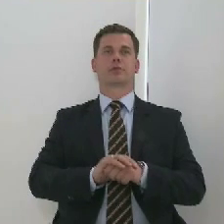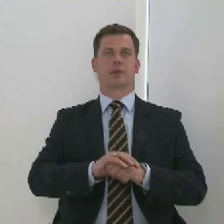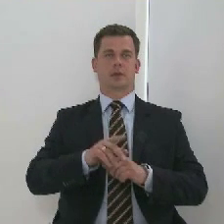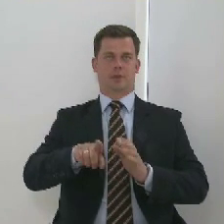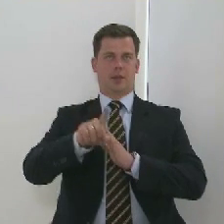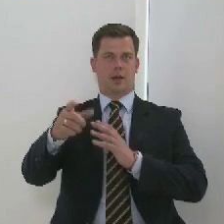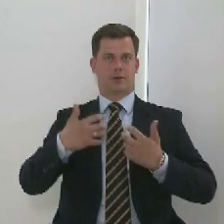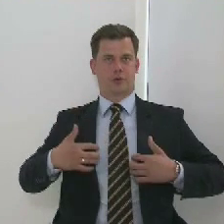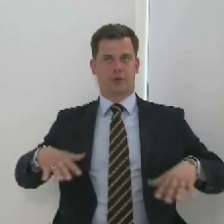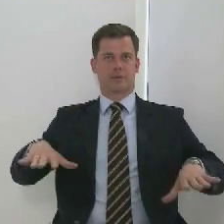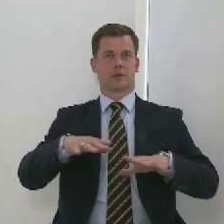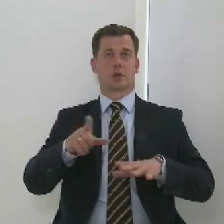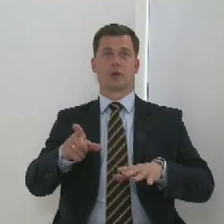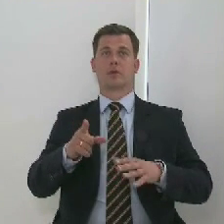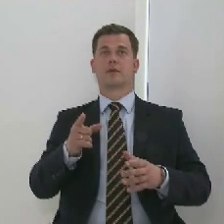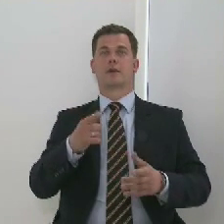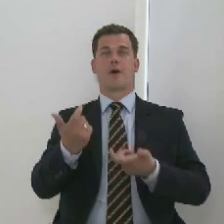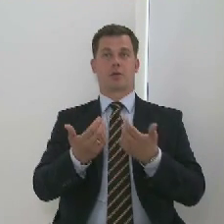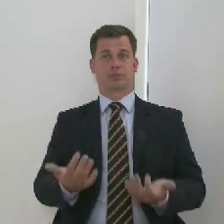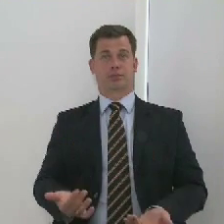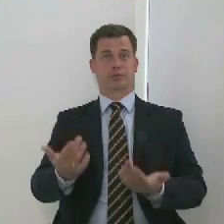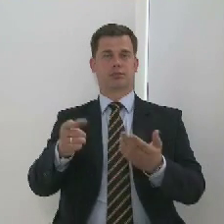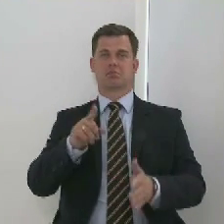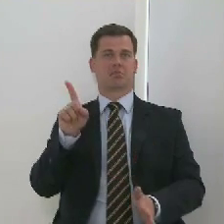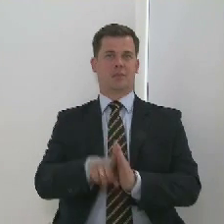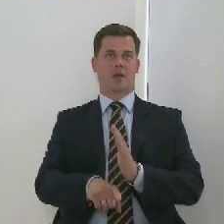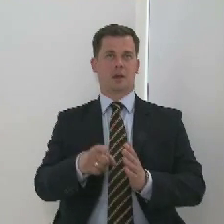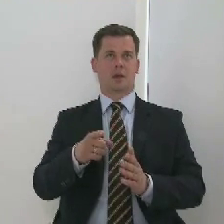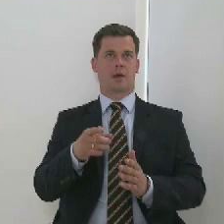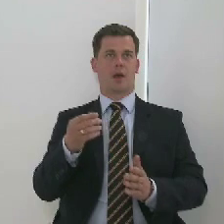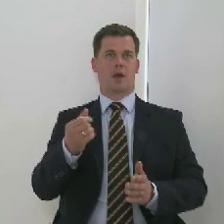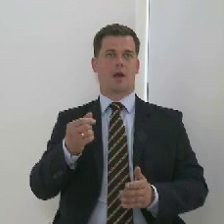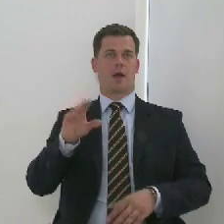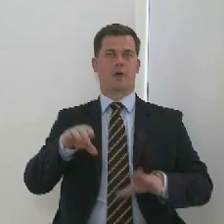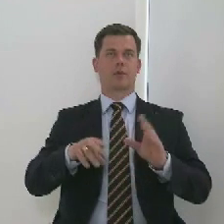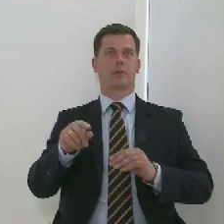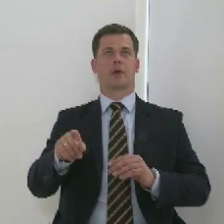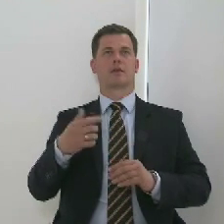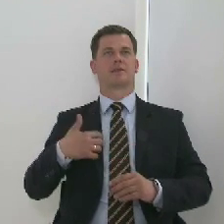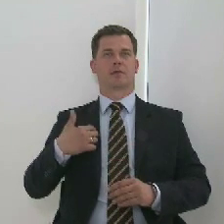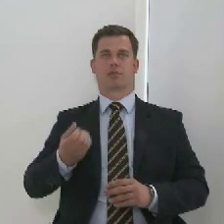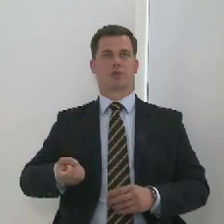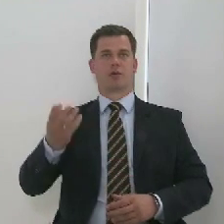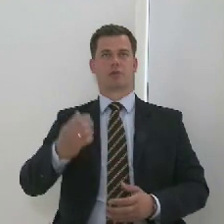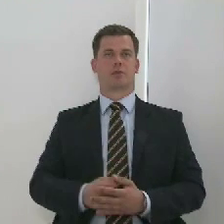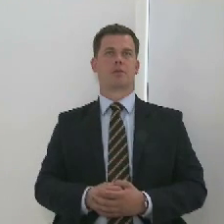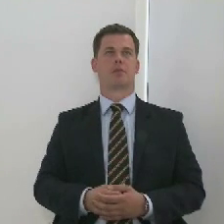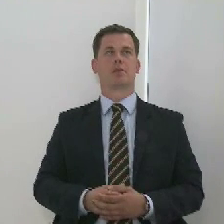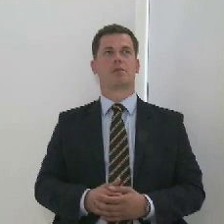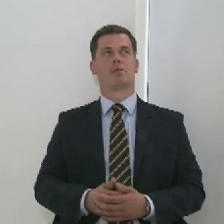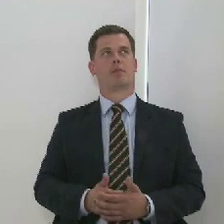planety, ponieważ sposób ich wytworzenia jest o wiele bardziej ekonomiczny niż pozyskanie białka pochodzące od zwierząt.